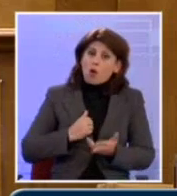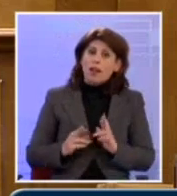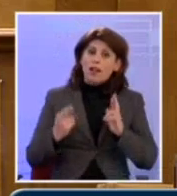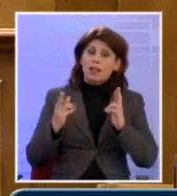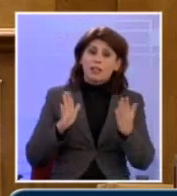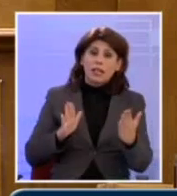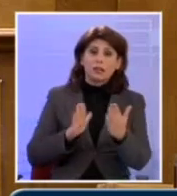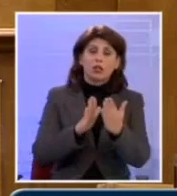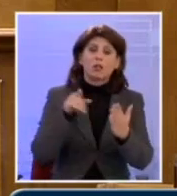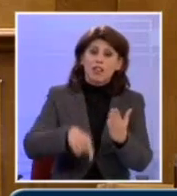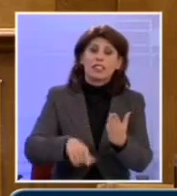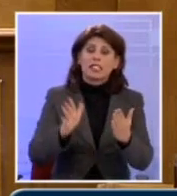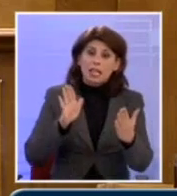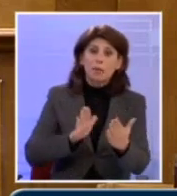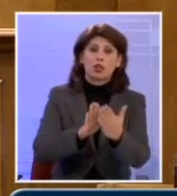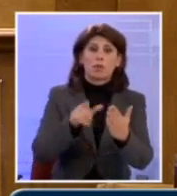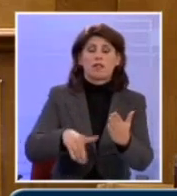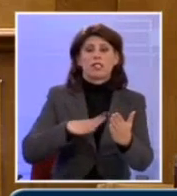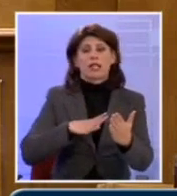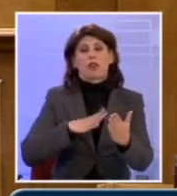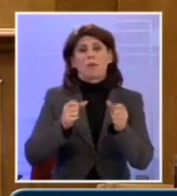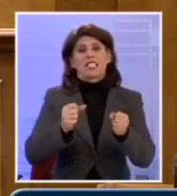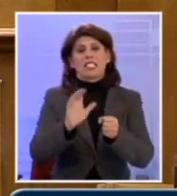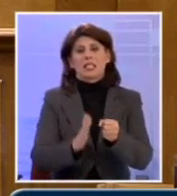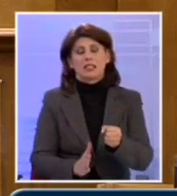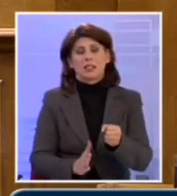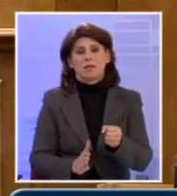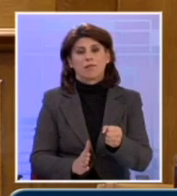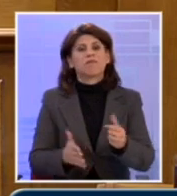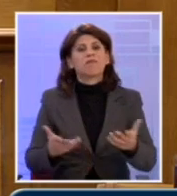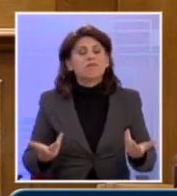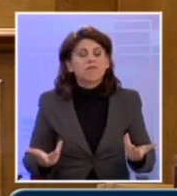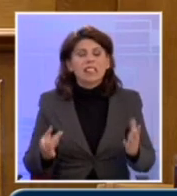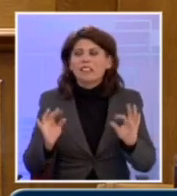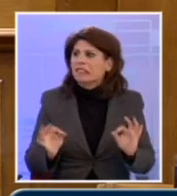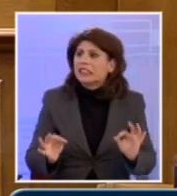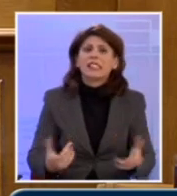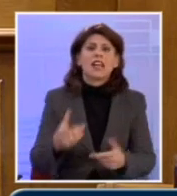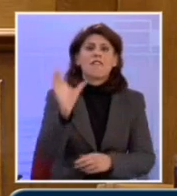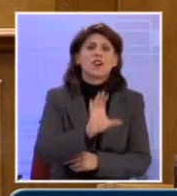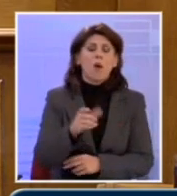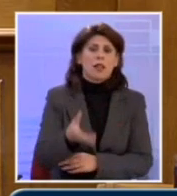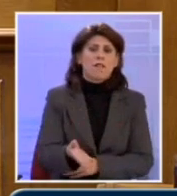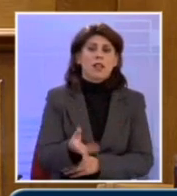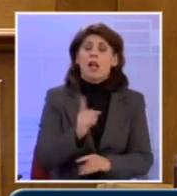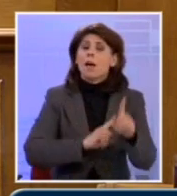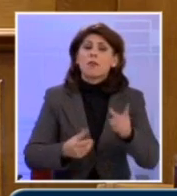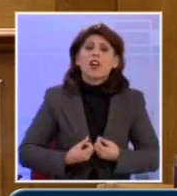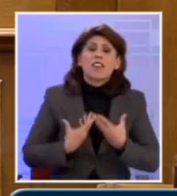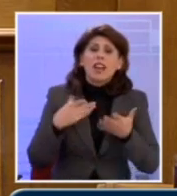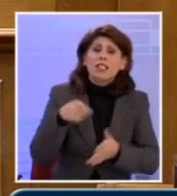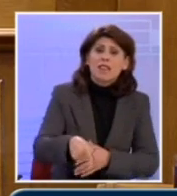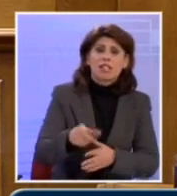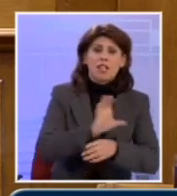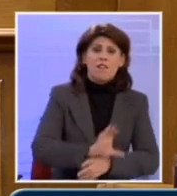την αντιμετώπιση αυτής της ανθρωπιστικής κρίσης. Τι είδους Ευρώπη είναι αυτή και ποιον εκφράζει μια τέτοια